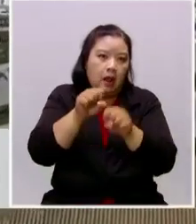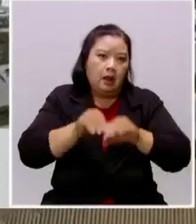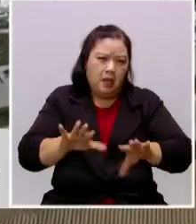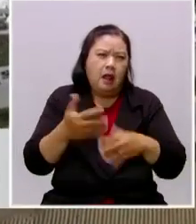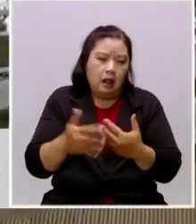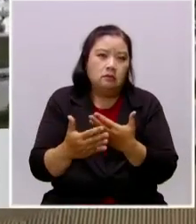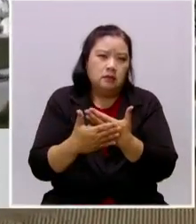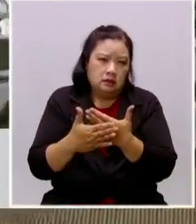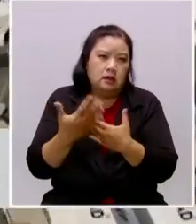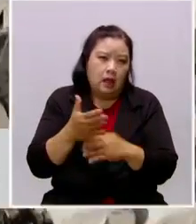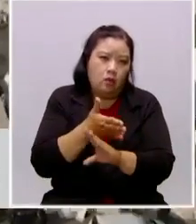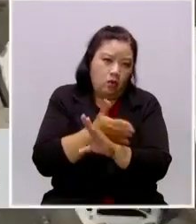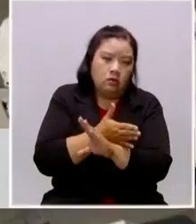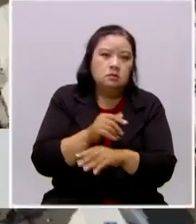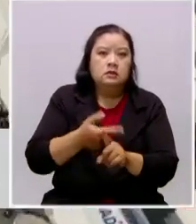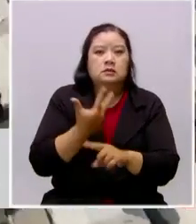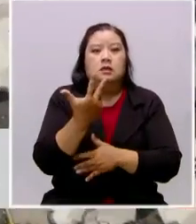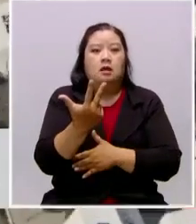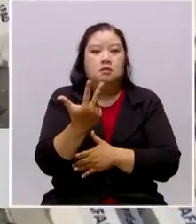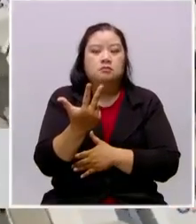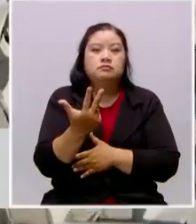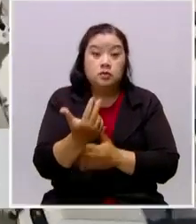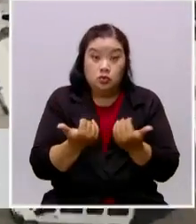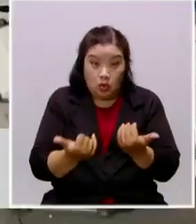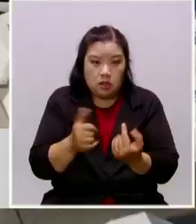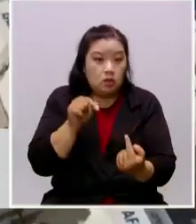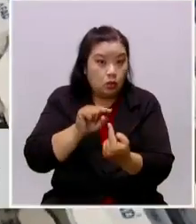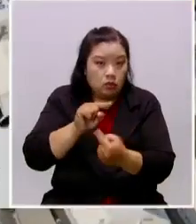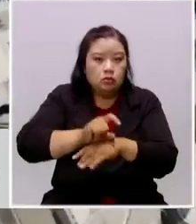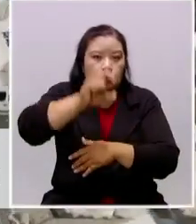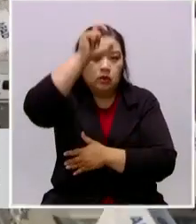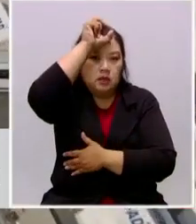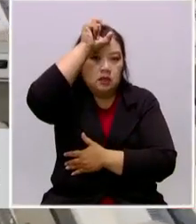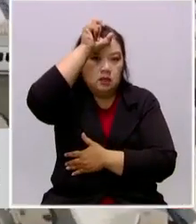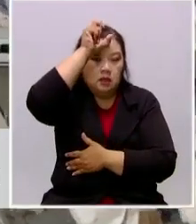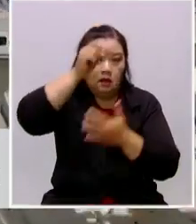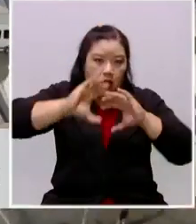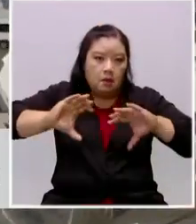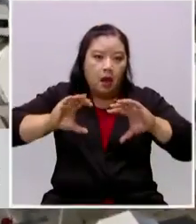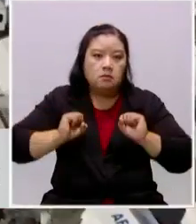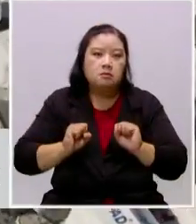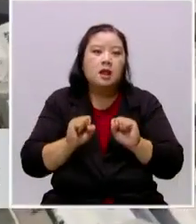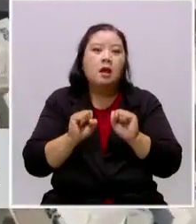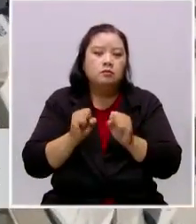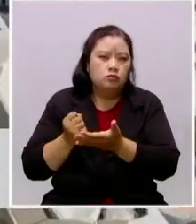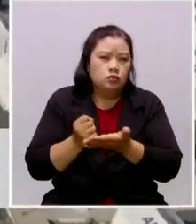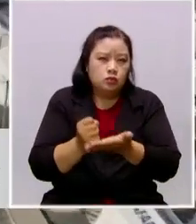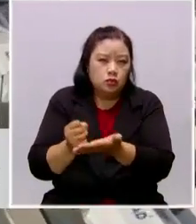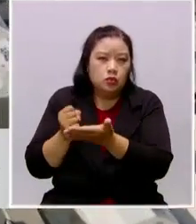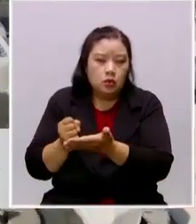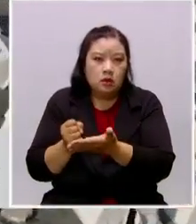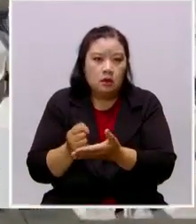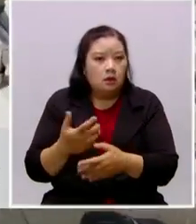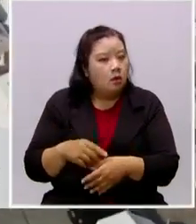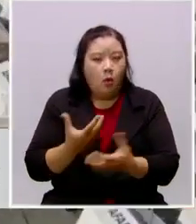มานาน 3เดือนไปแล้วนะครับสถานการณ์ล่าสุดในตุรกีค่ะรัฐบาลเร่งกระจายความช่วยเหลือไปยังผู้ประสบภัย